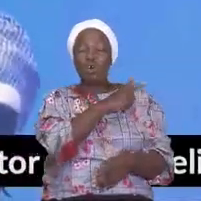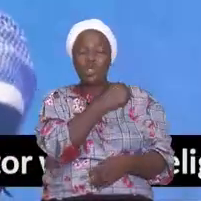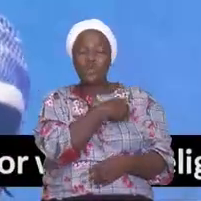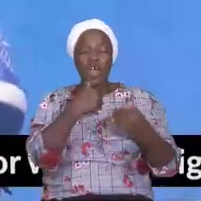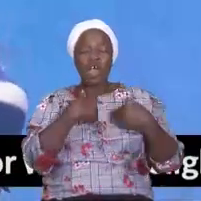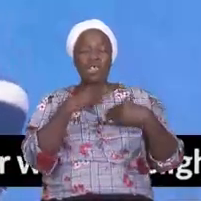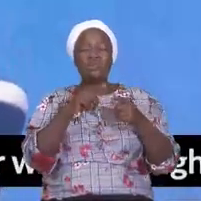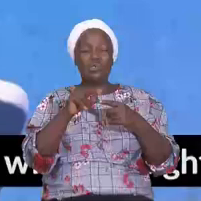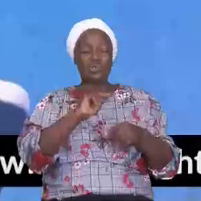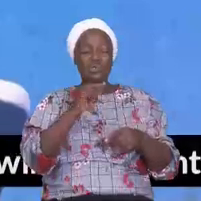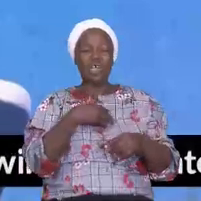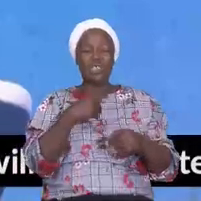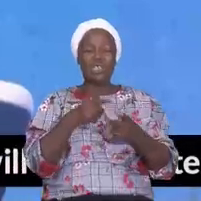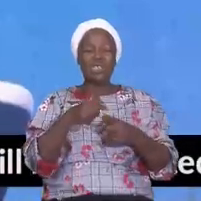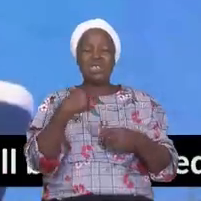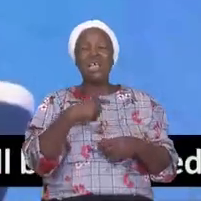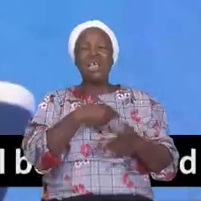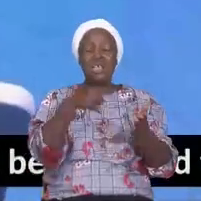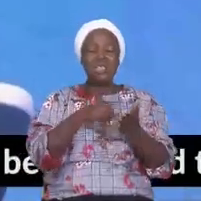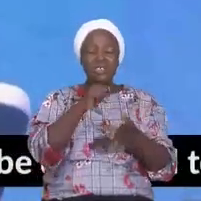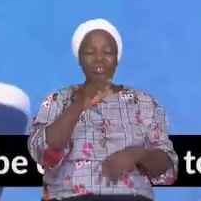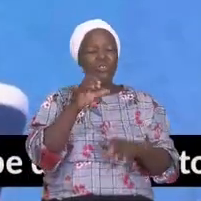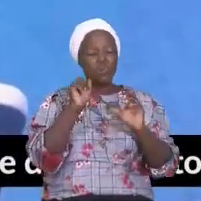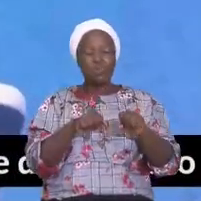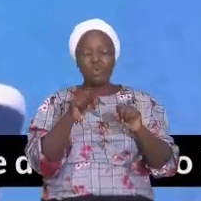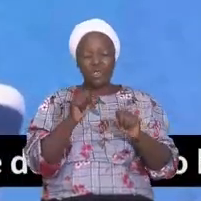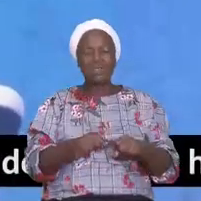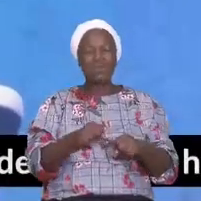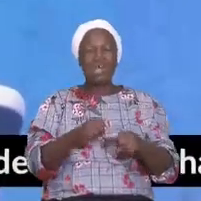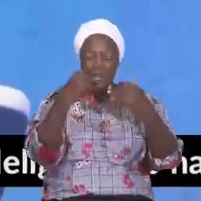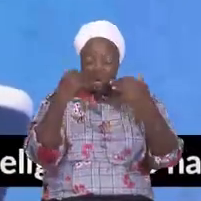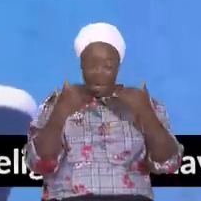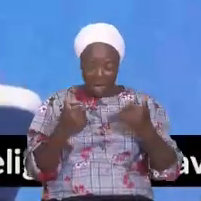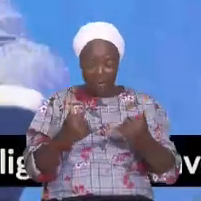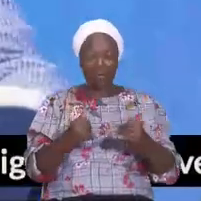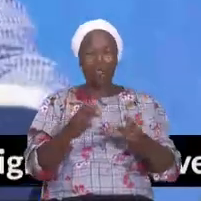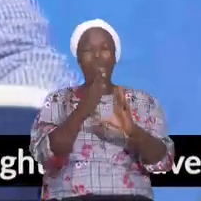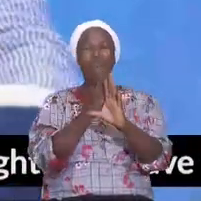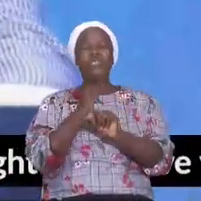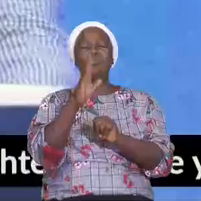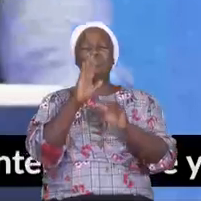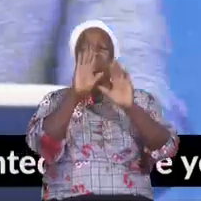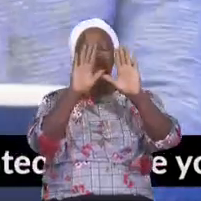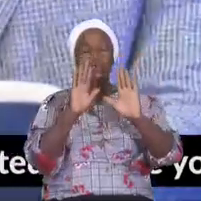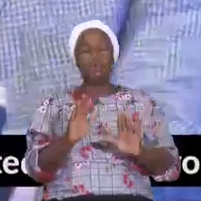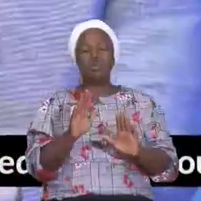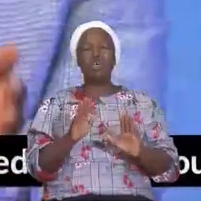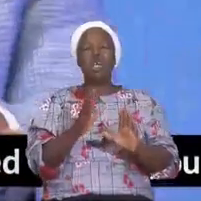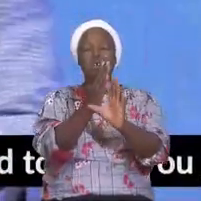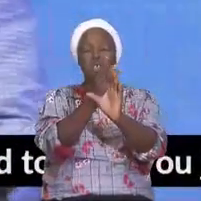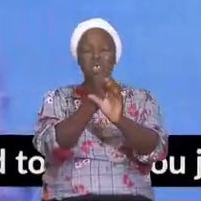Soyez guéris. Tout ce que les hôpitaux n'ont pas pu faire pour dire ça, c'est